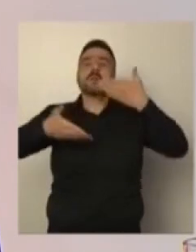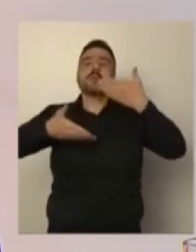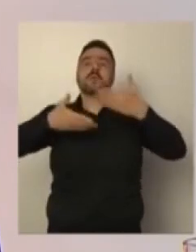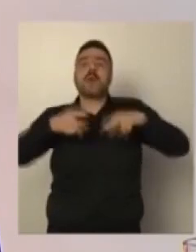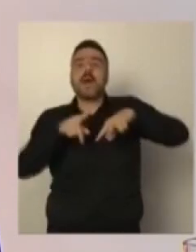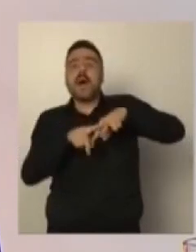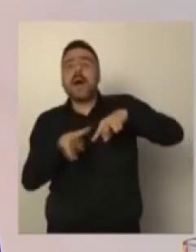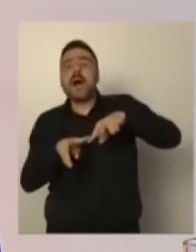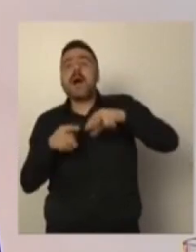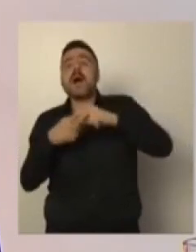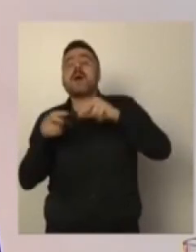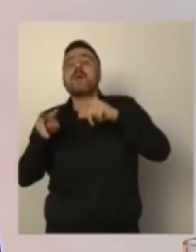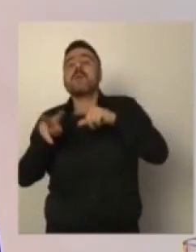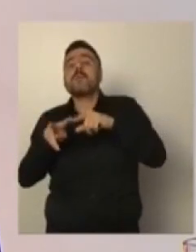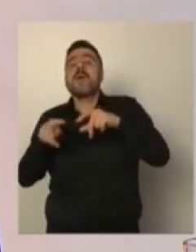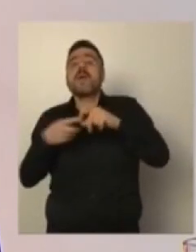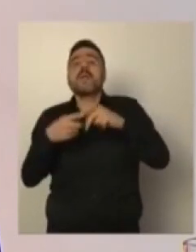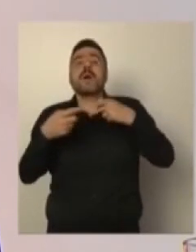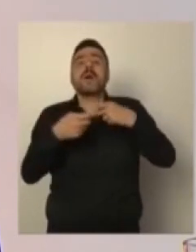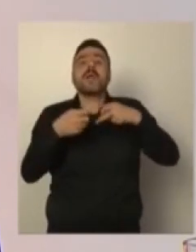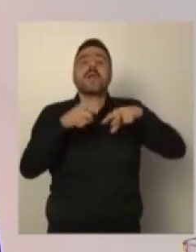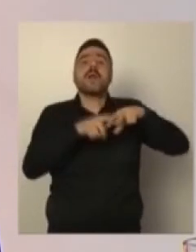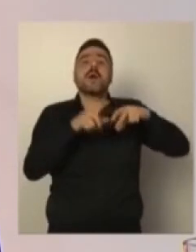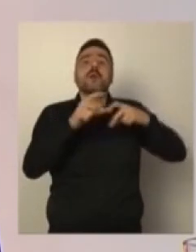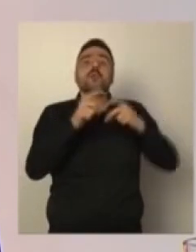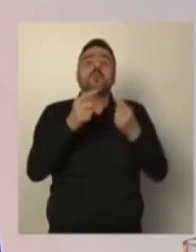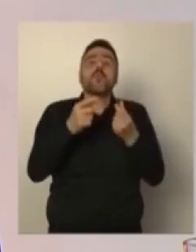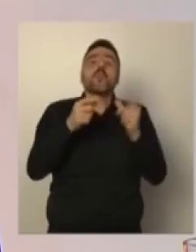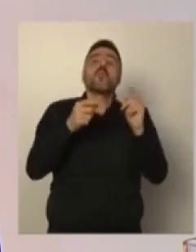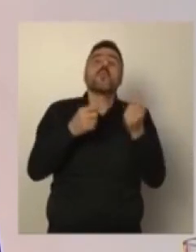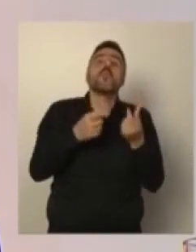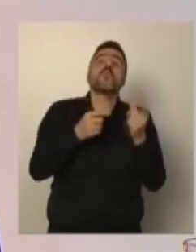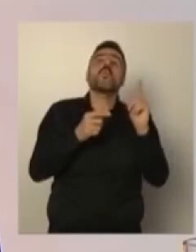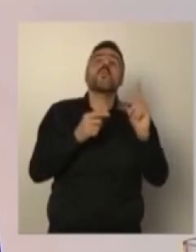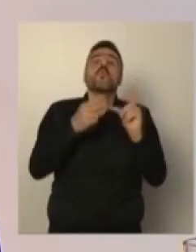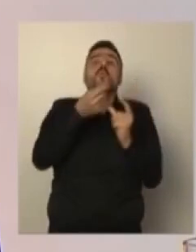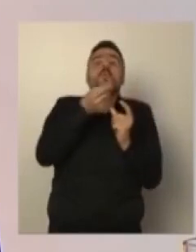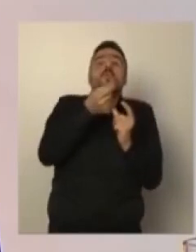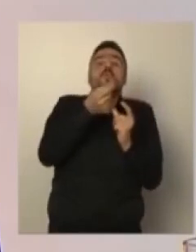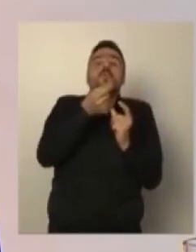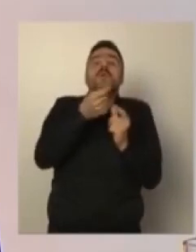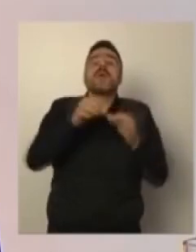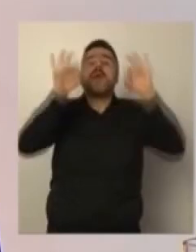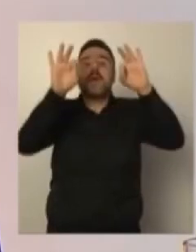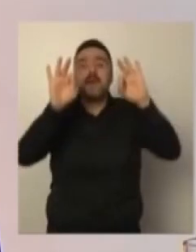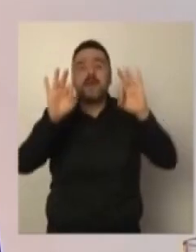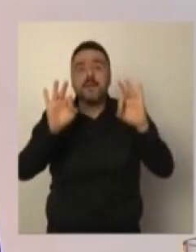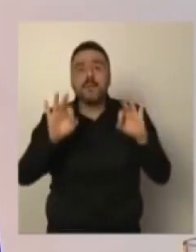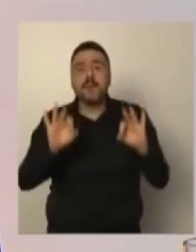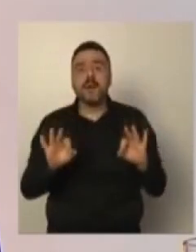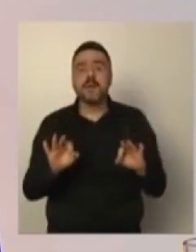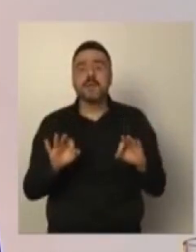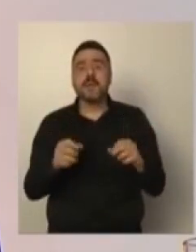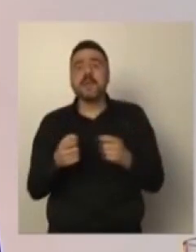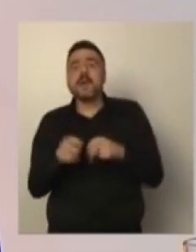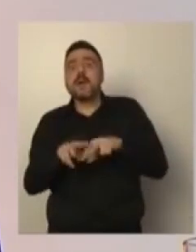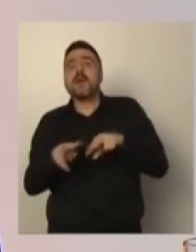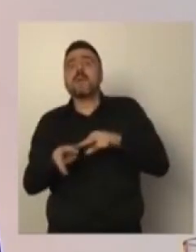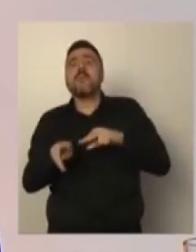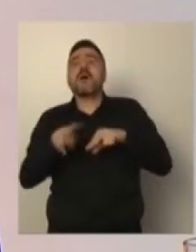Âmener Rasûlü bimâ unzile ileyhi min rabbihi vel mu'minûn diye başlayan Bakara